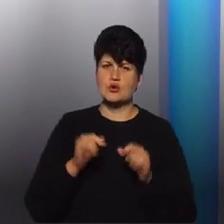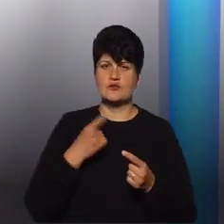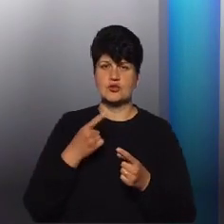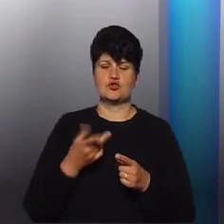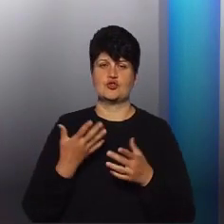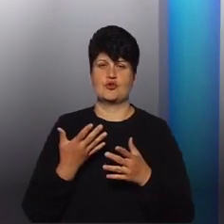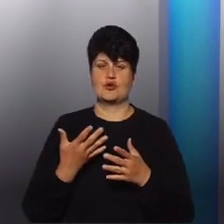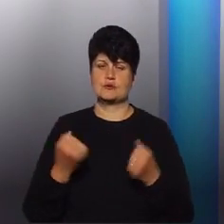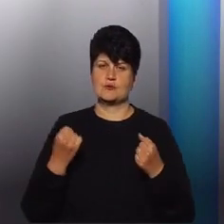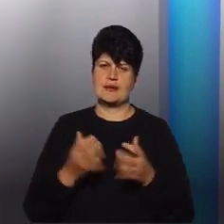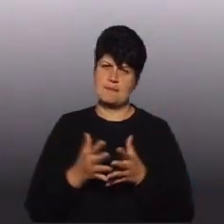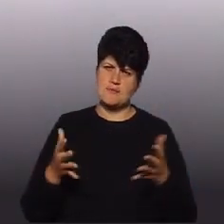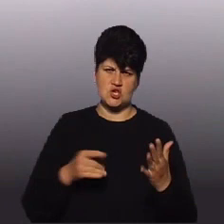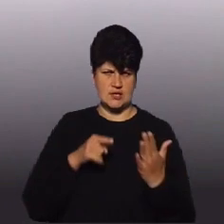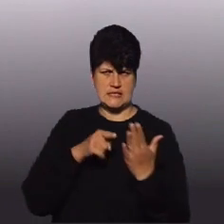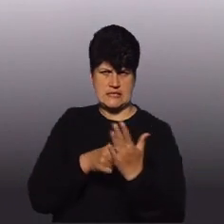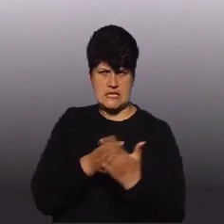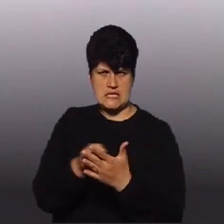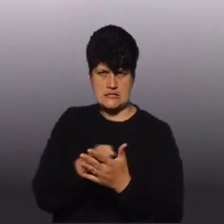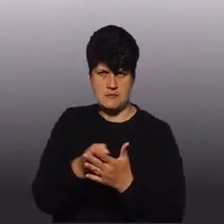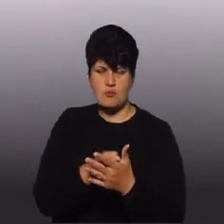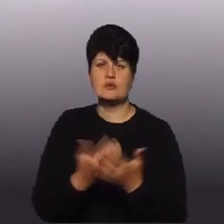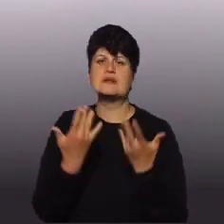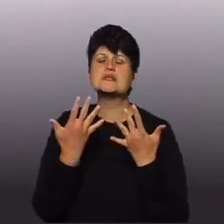цілеспрямовані, чи ні? Чи наскільки успіх залежить саме від